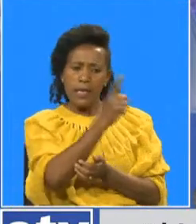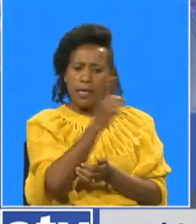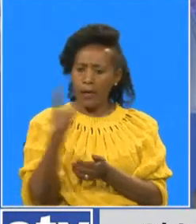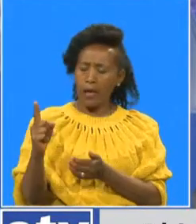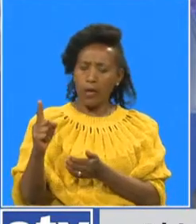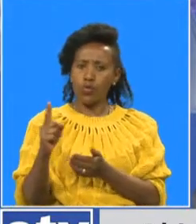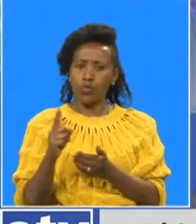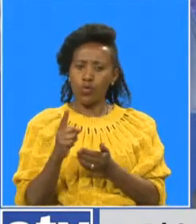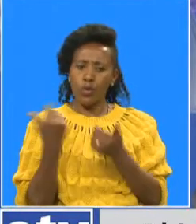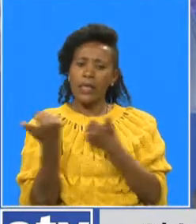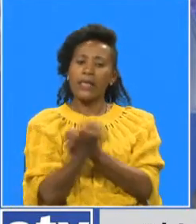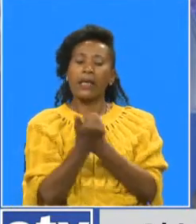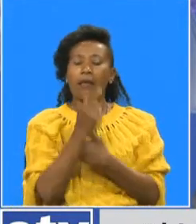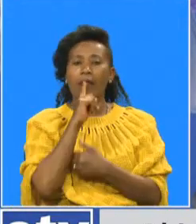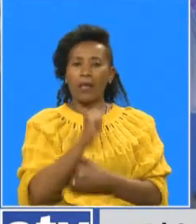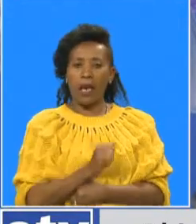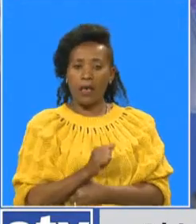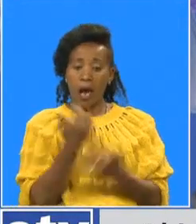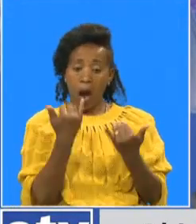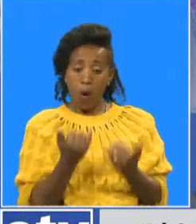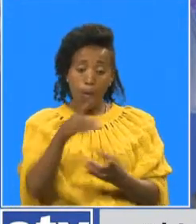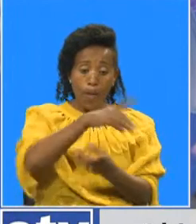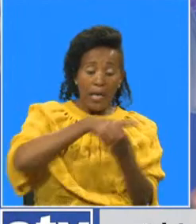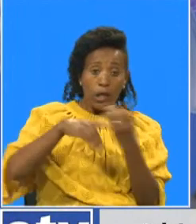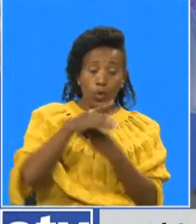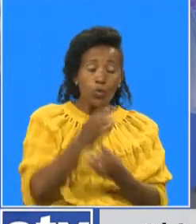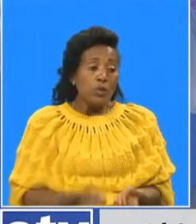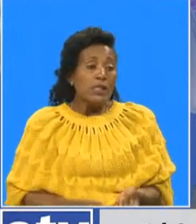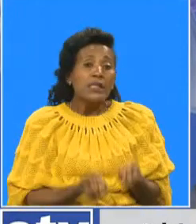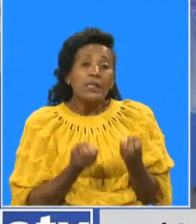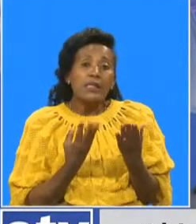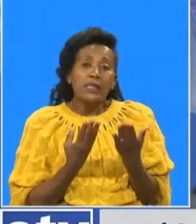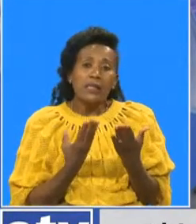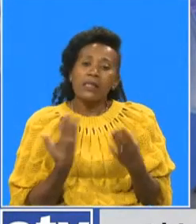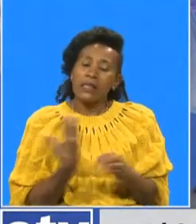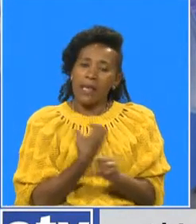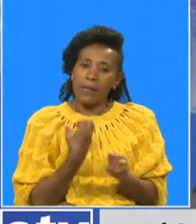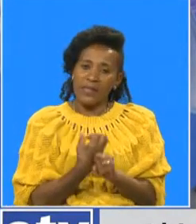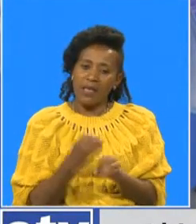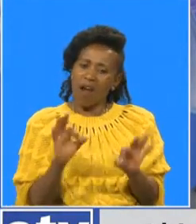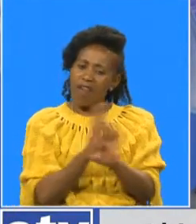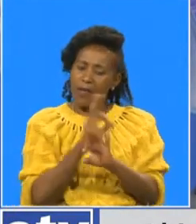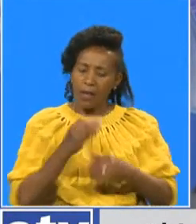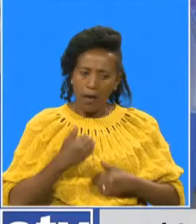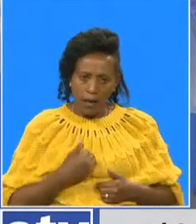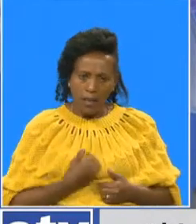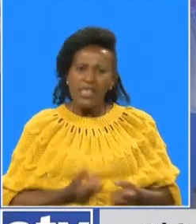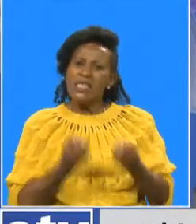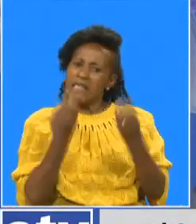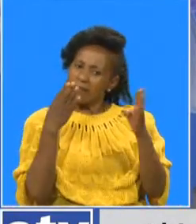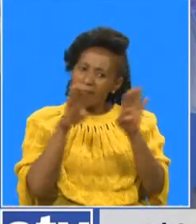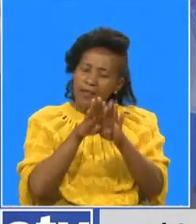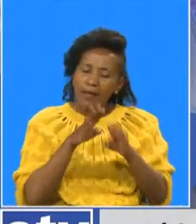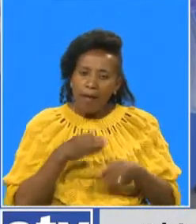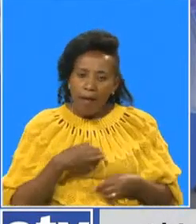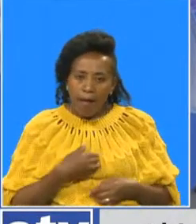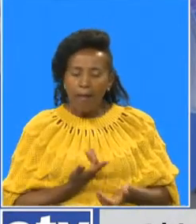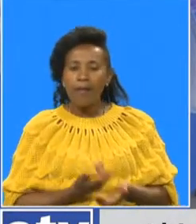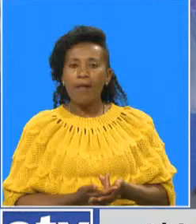እያንዳንዱ ፕሮግረስ እንከታተላለን። አሁን በየክልሉ ስንት የሚሰራ ፋብሪካ አለ፣ ስንት የተዘጋ